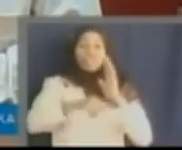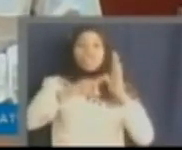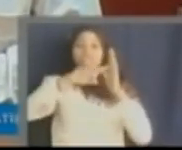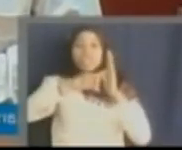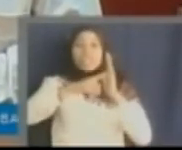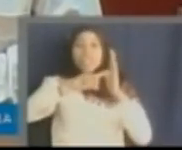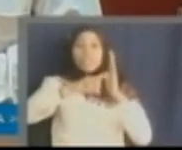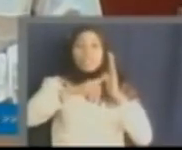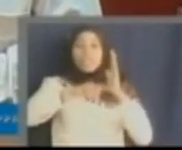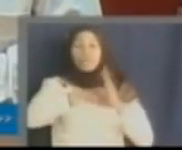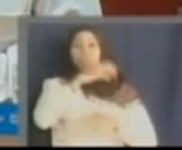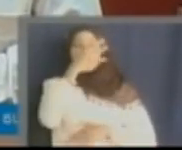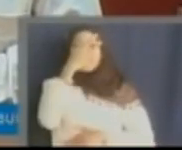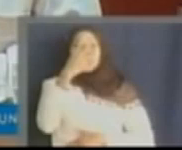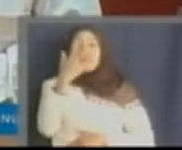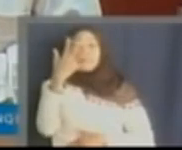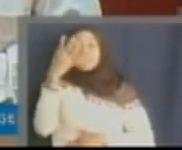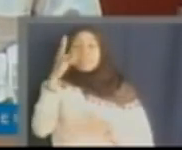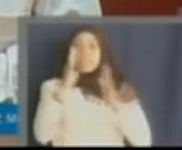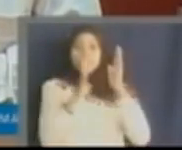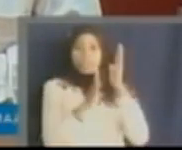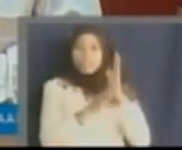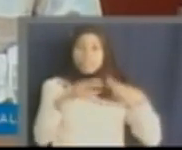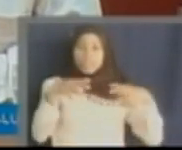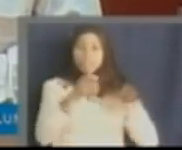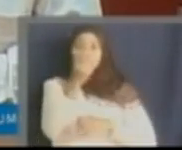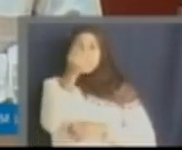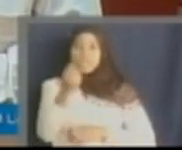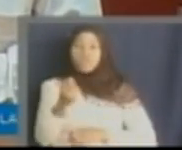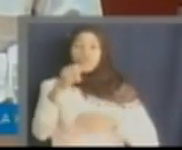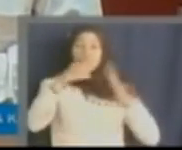kifungu kidogo cha kwanza C cha kanuni za bunge maalum kupokea,